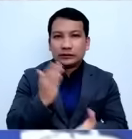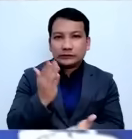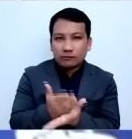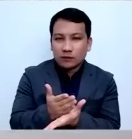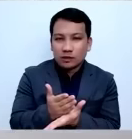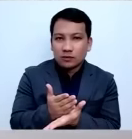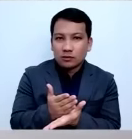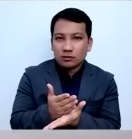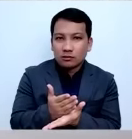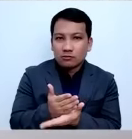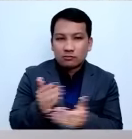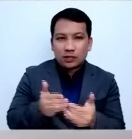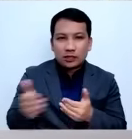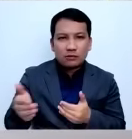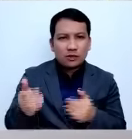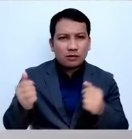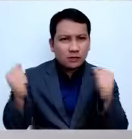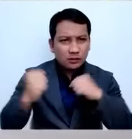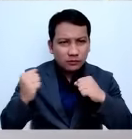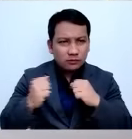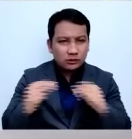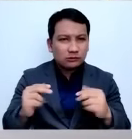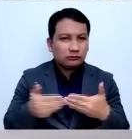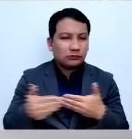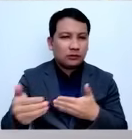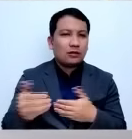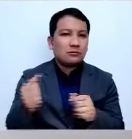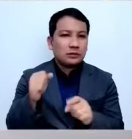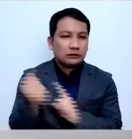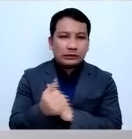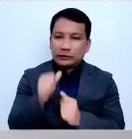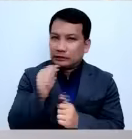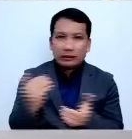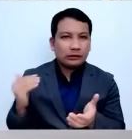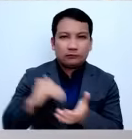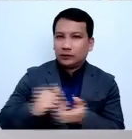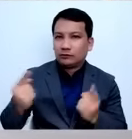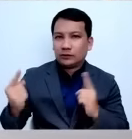move forward from this situation. And